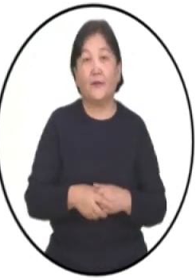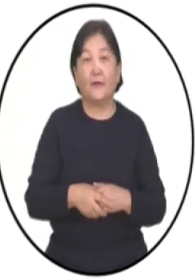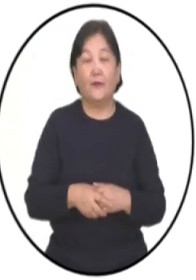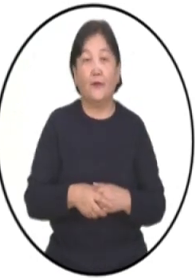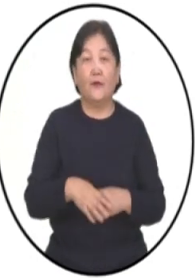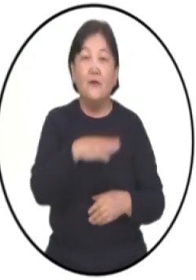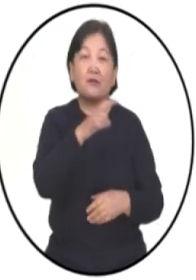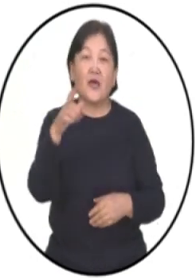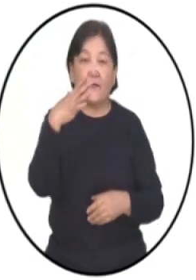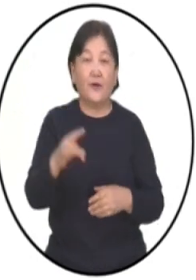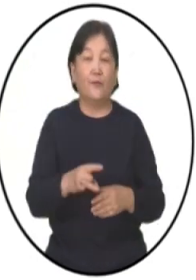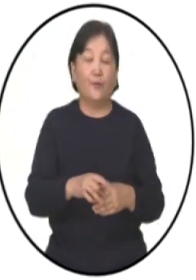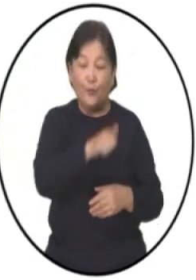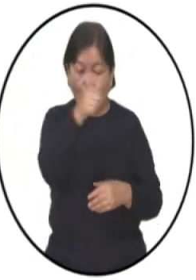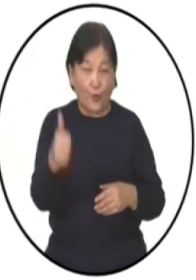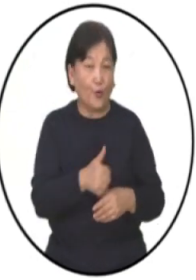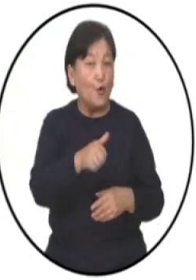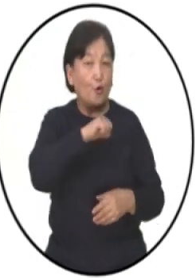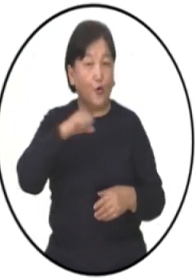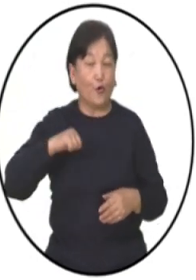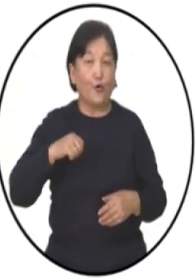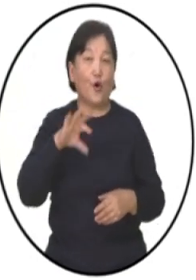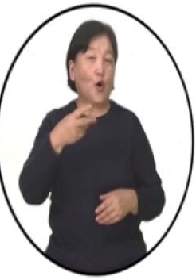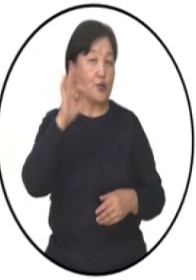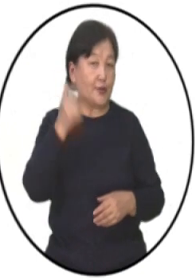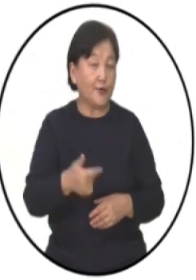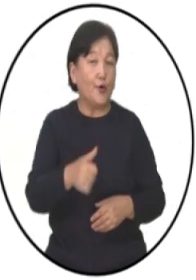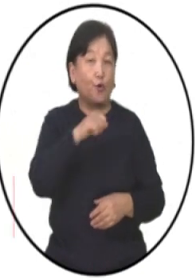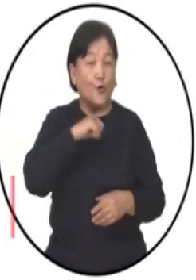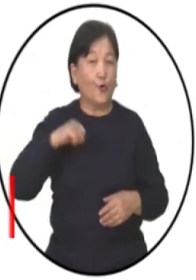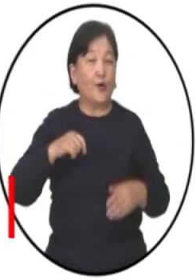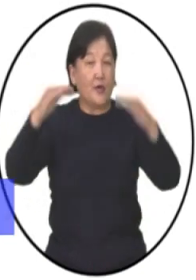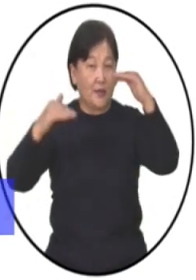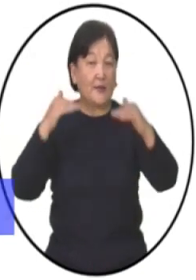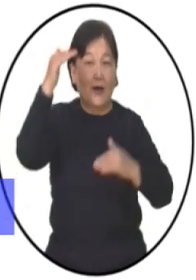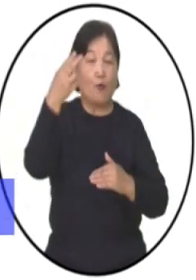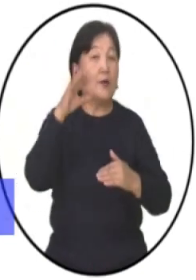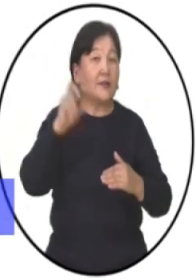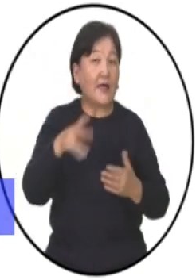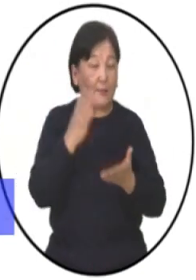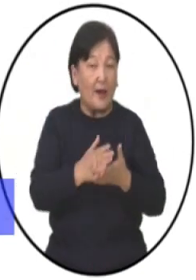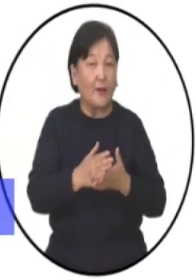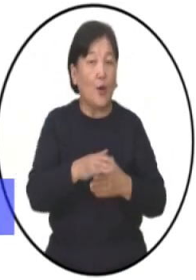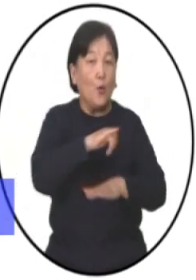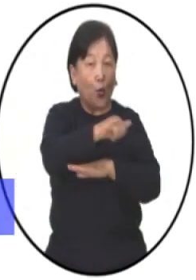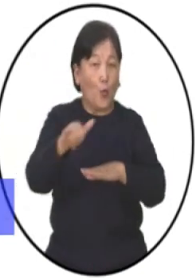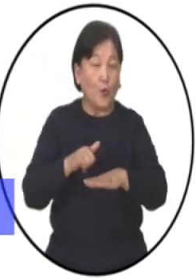За тээврийн хэрэгсэл болгонд өөр өөрийн онцлог мөн өөрийн гэсэн давуу талууд их байдаг. Улс